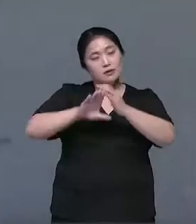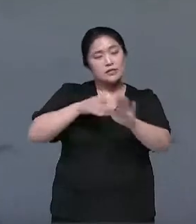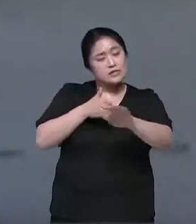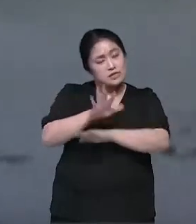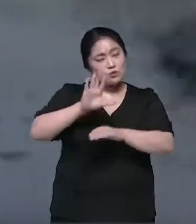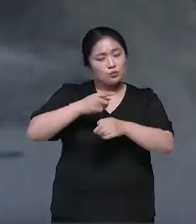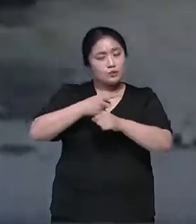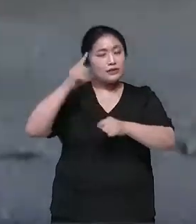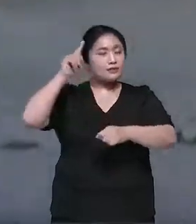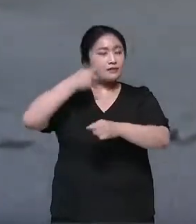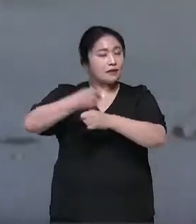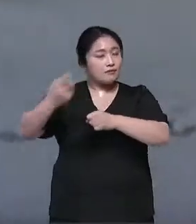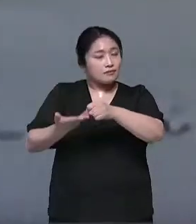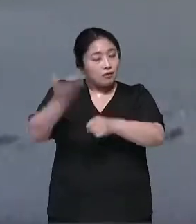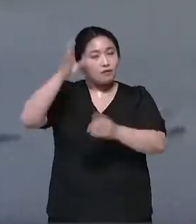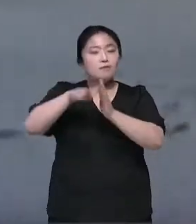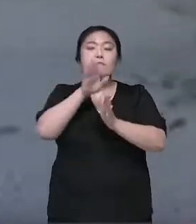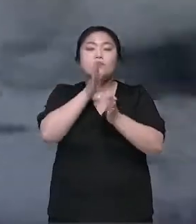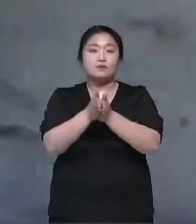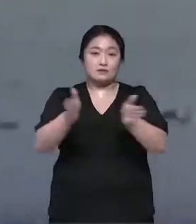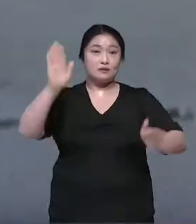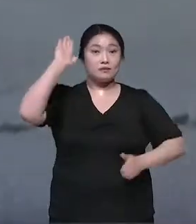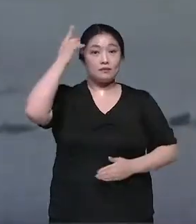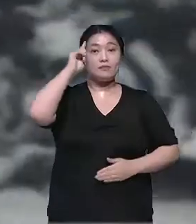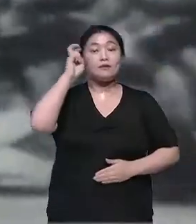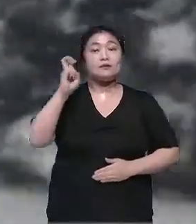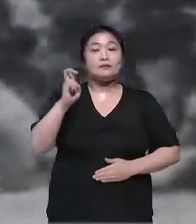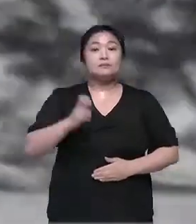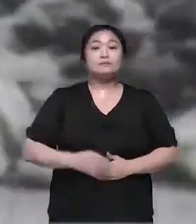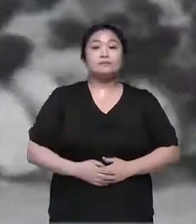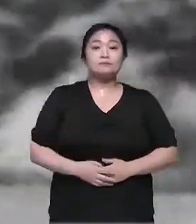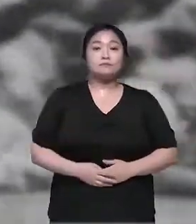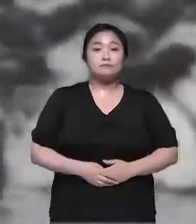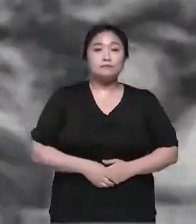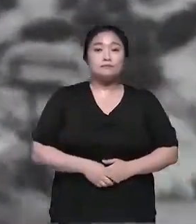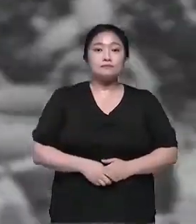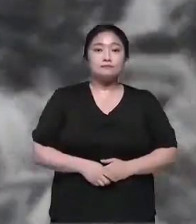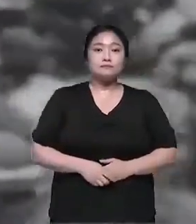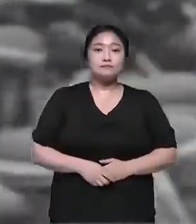늦어도 내년 초부터 본격화될 예정입니다. KBC 이영길입니다.